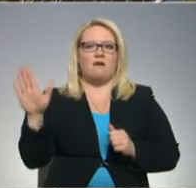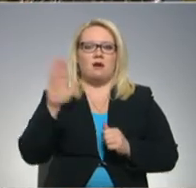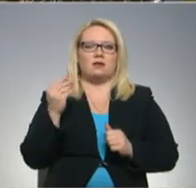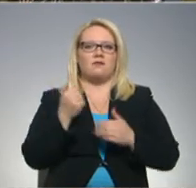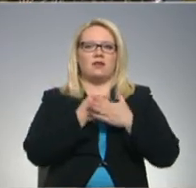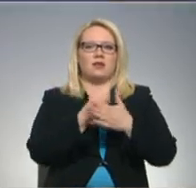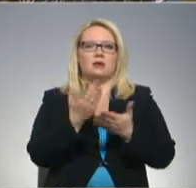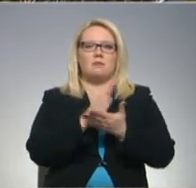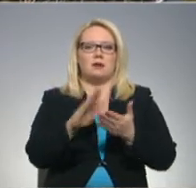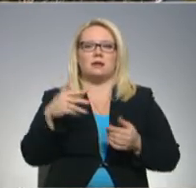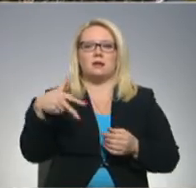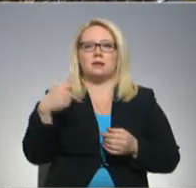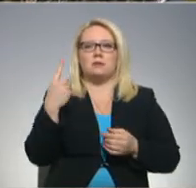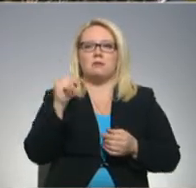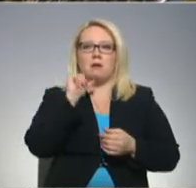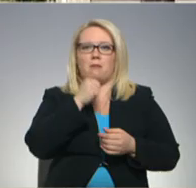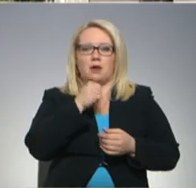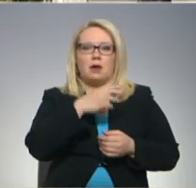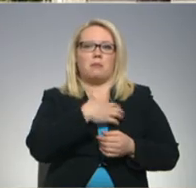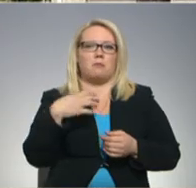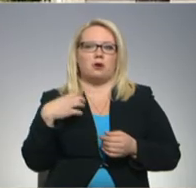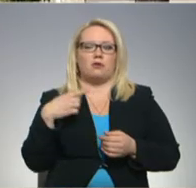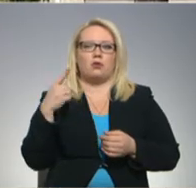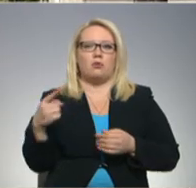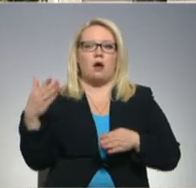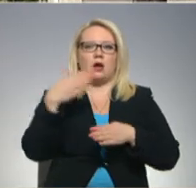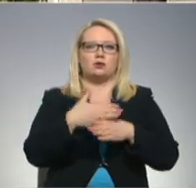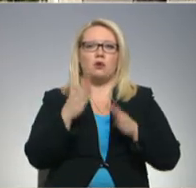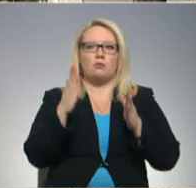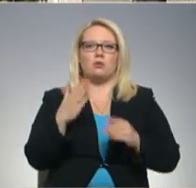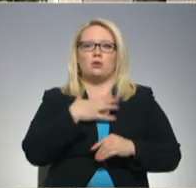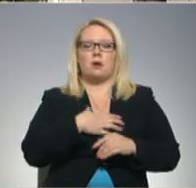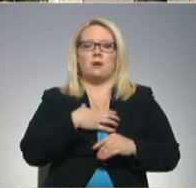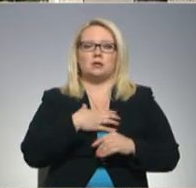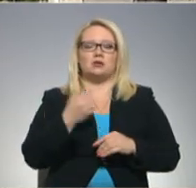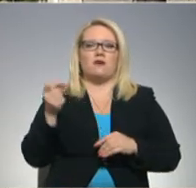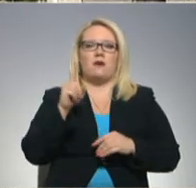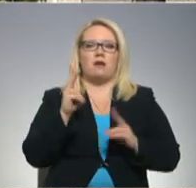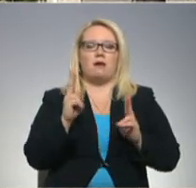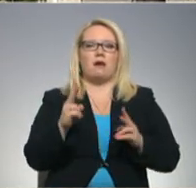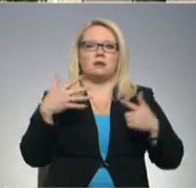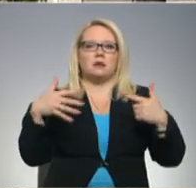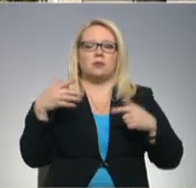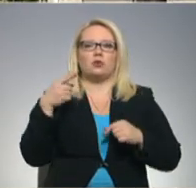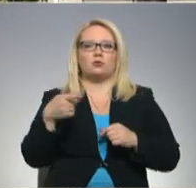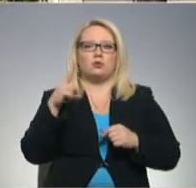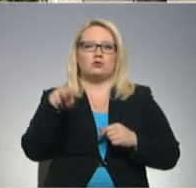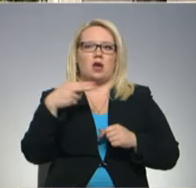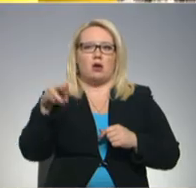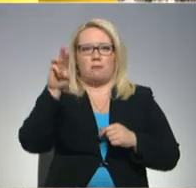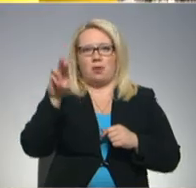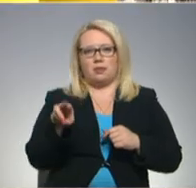finansējums beigsies 31. Maijā, bet pašvaldībai to aizstājot būtu nepieciešama vairāk nekā 70 000 eiro